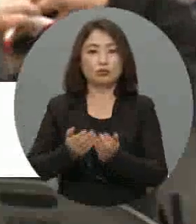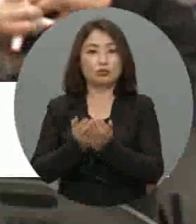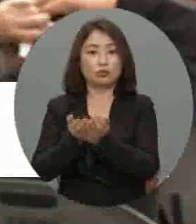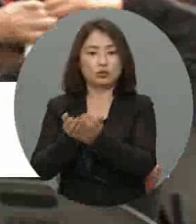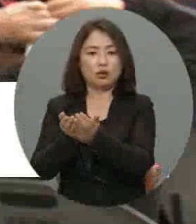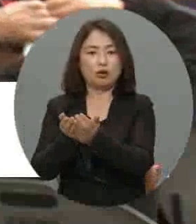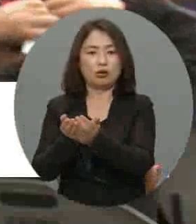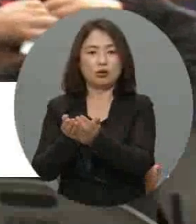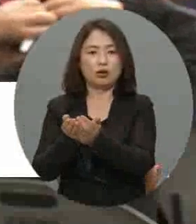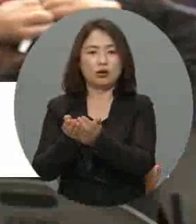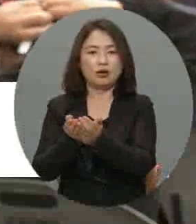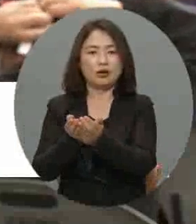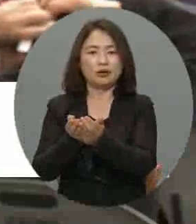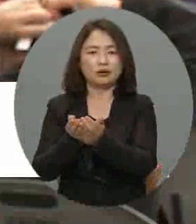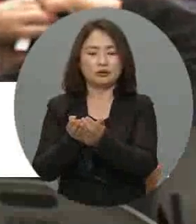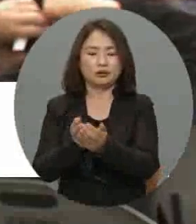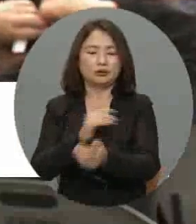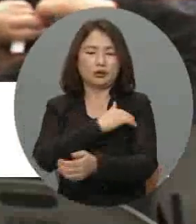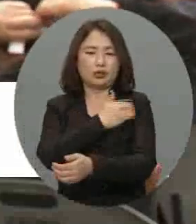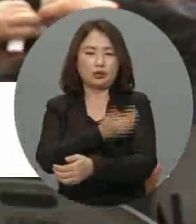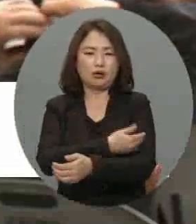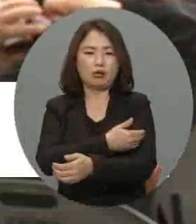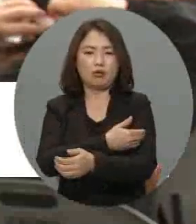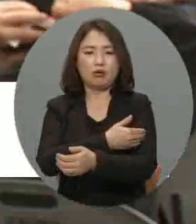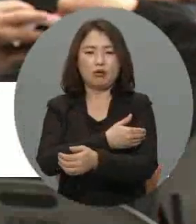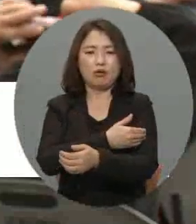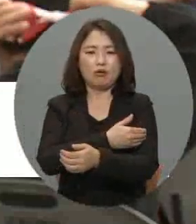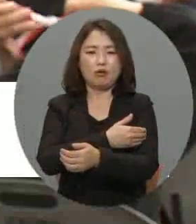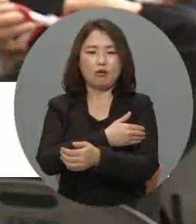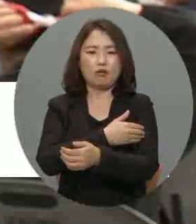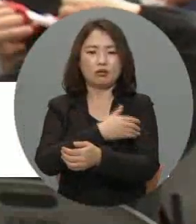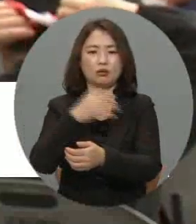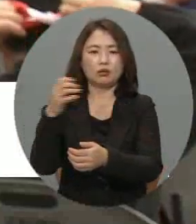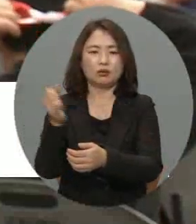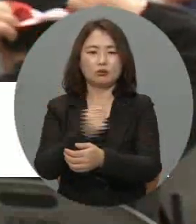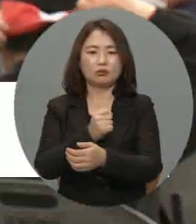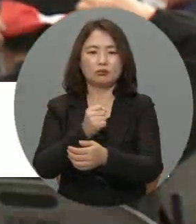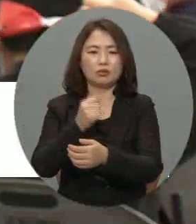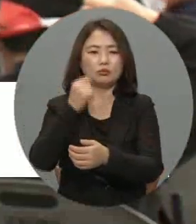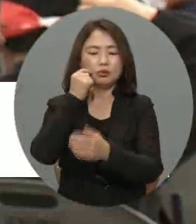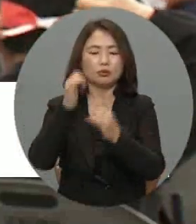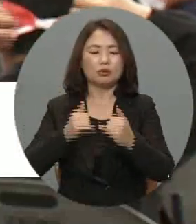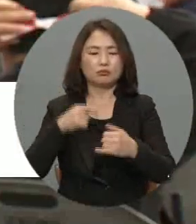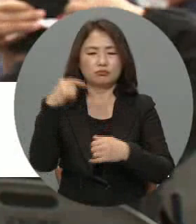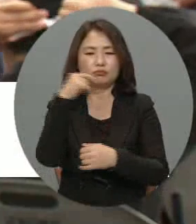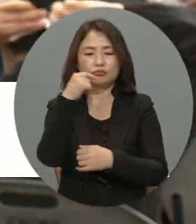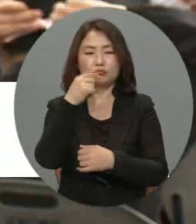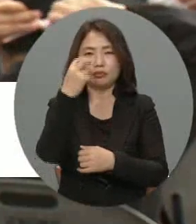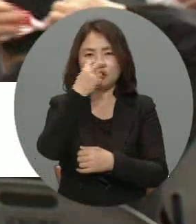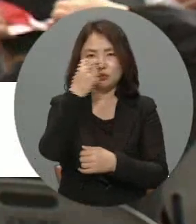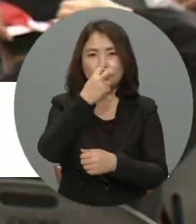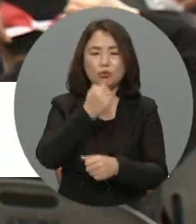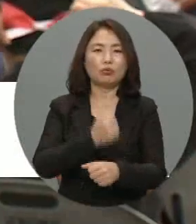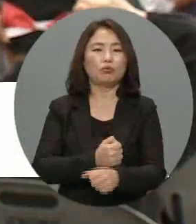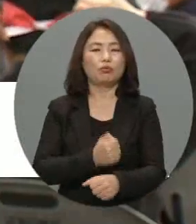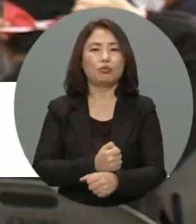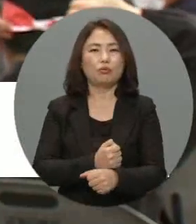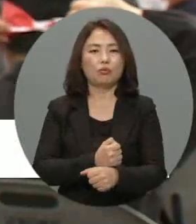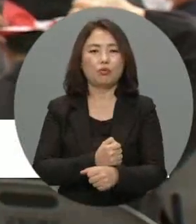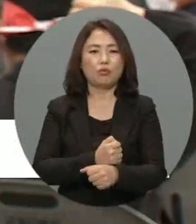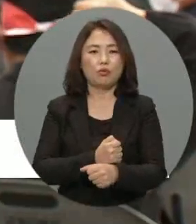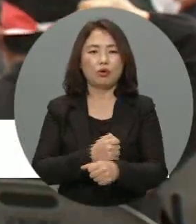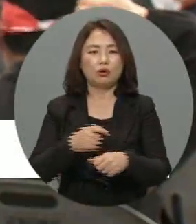거를 이별을 북한 수역 이별을 못 받아가는 배들은 철도 체맥에 그걸 우리가 단속을 해가지고